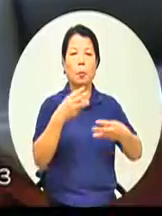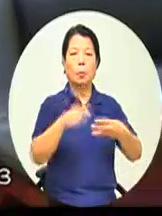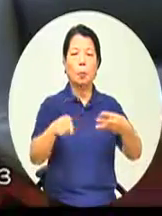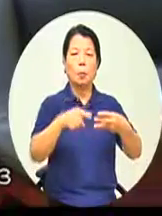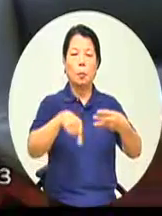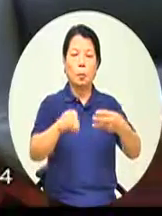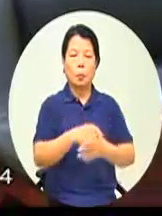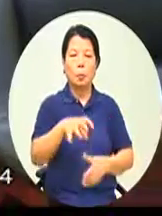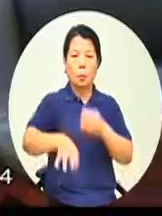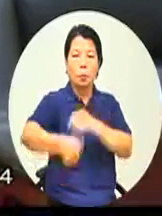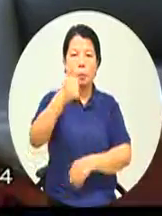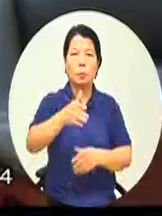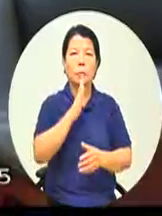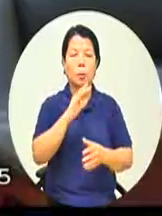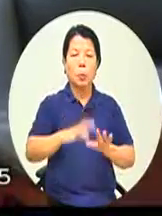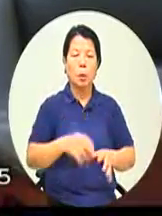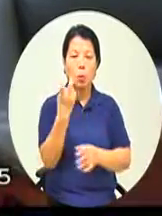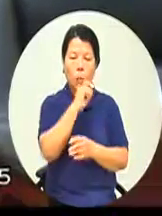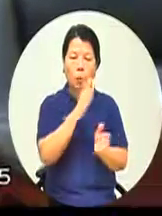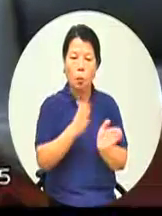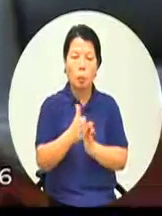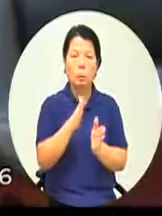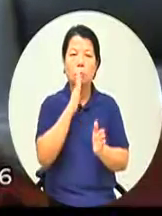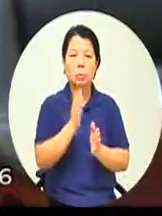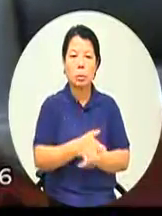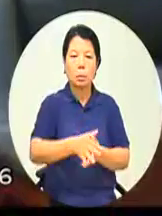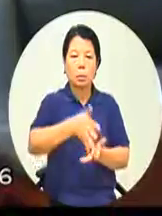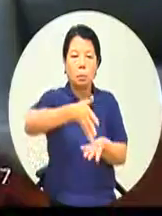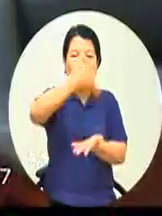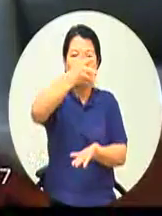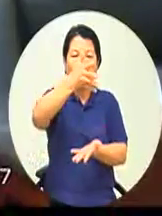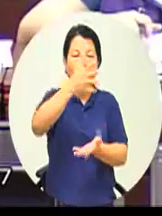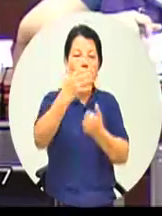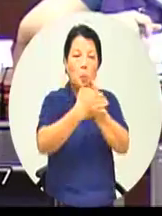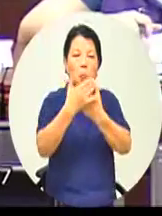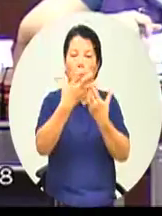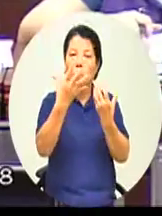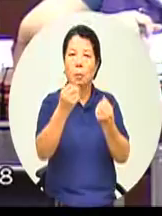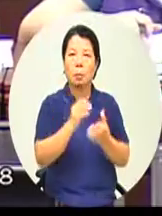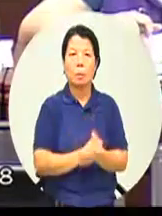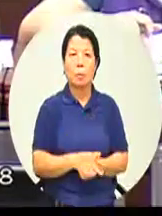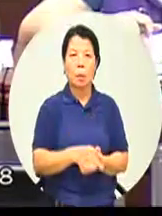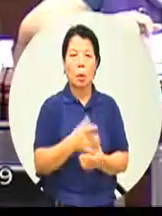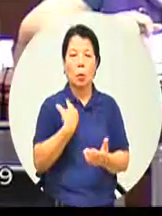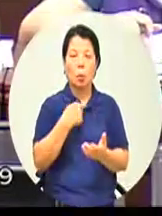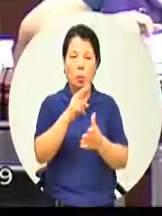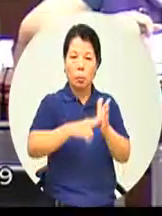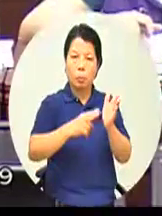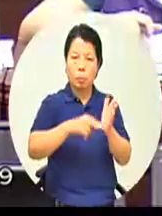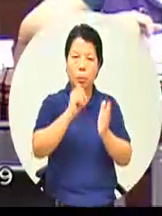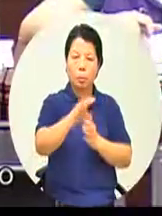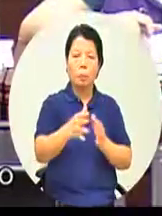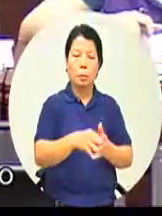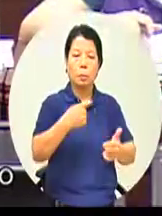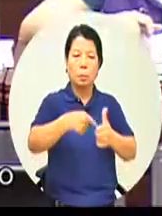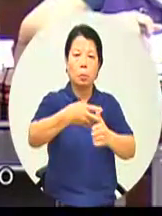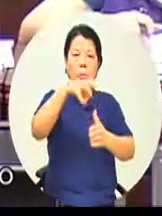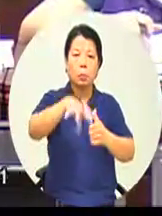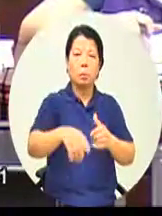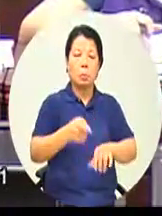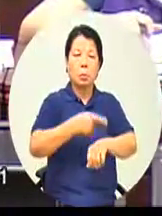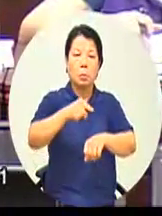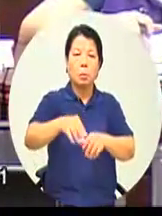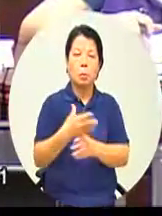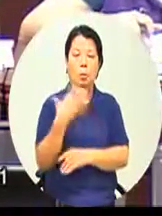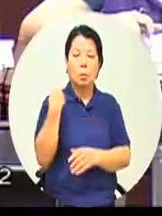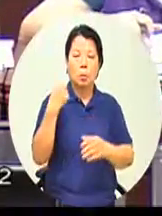们不包括就是在建筑物的维护上？ 跟议员说明一下，其实在教育局从这个旧市